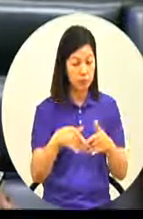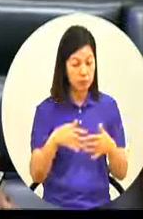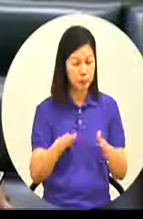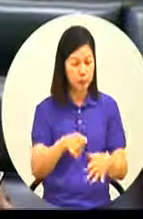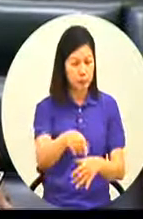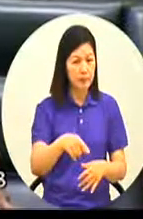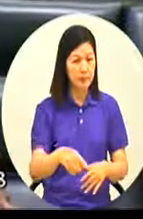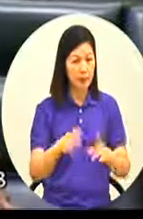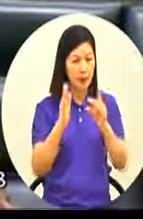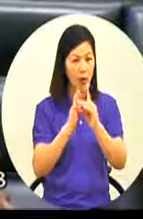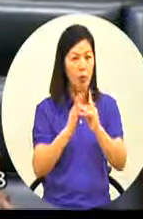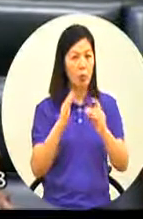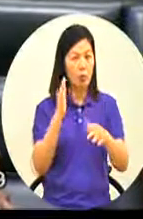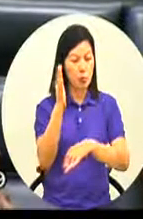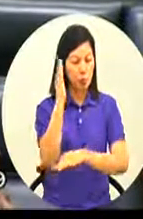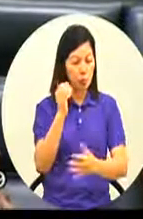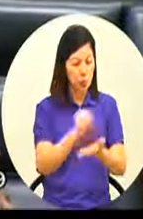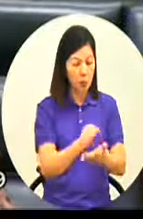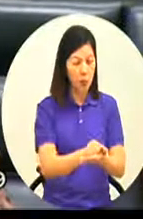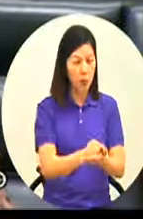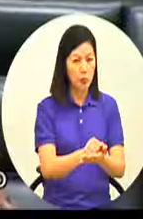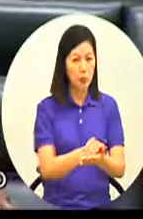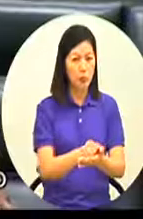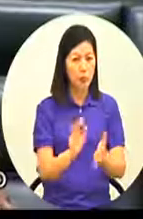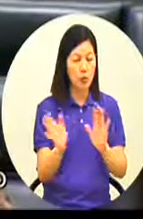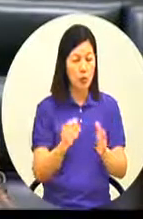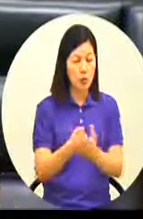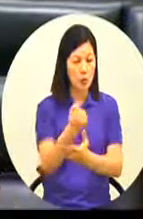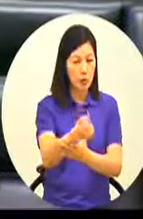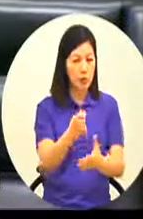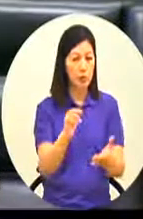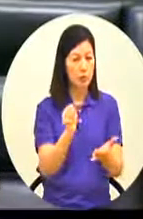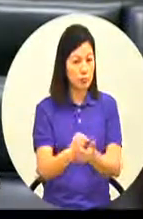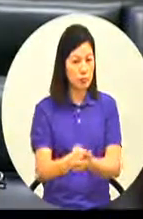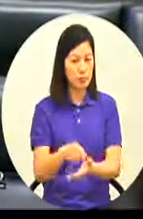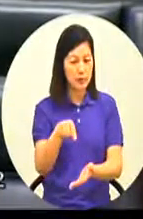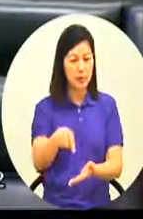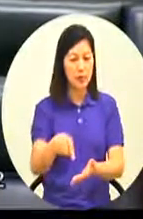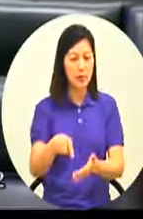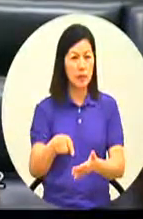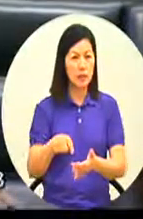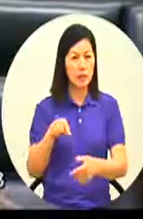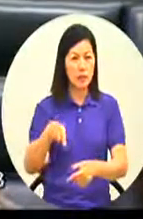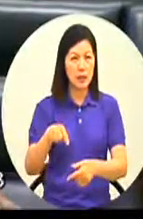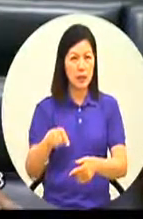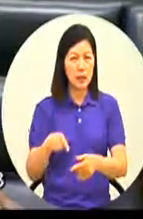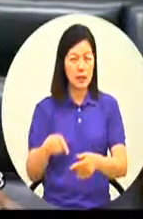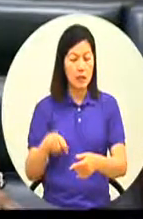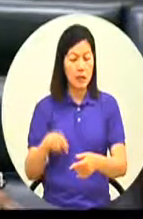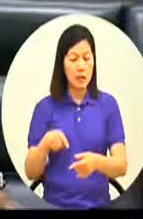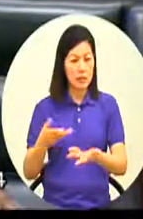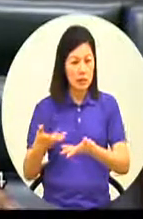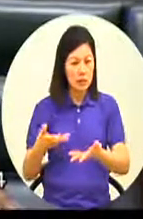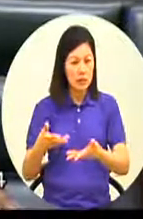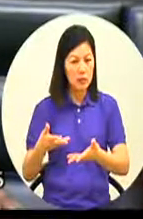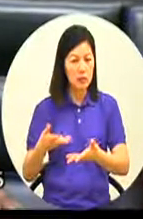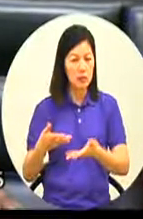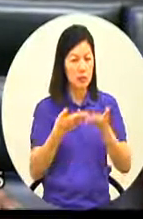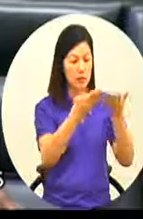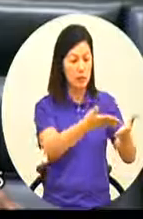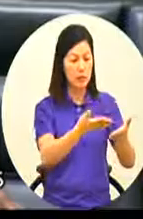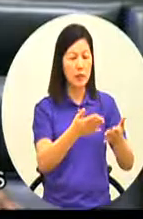登记了，登记孩子生了登记了，我们这个把这个案件移送到我们的社会局，补助的单位